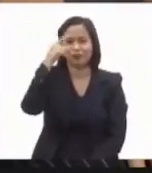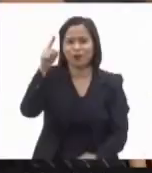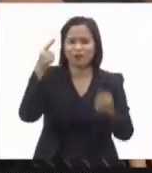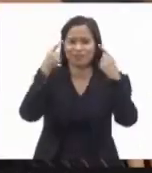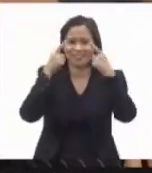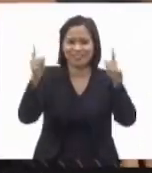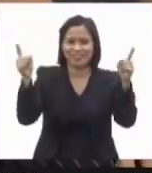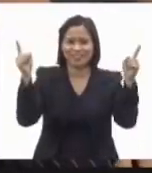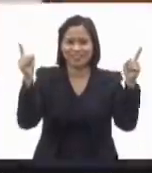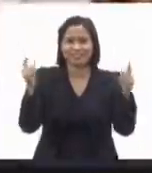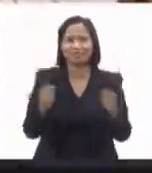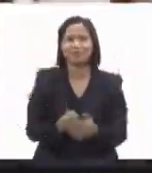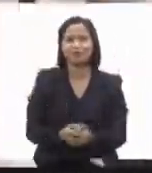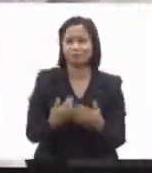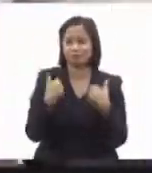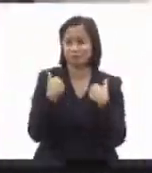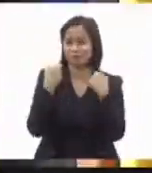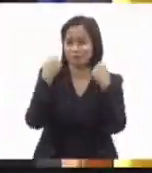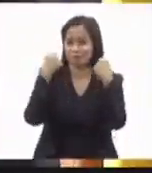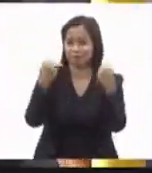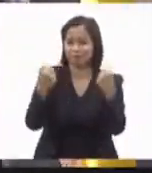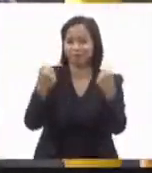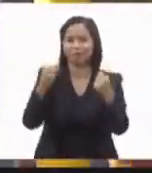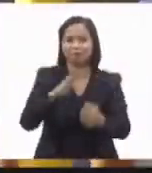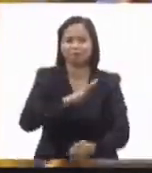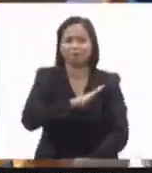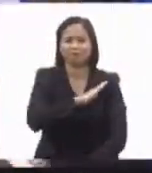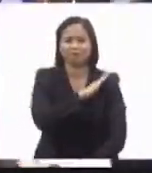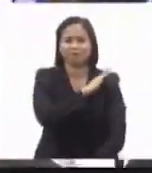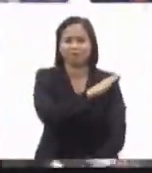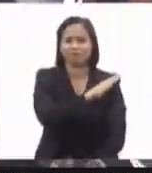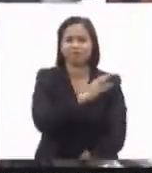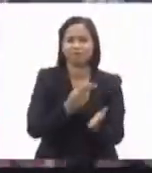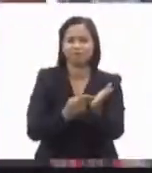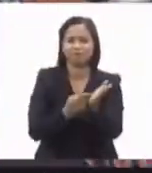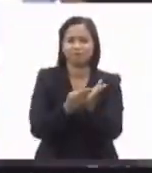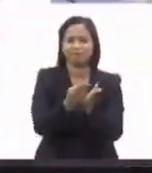sa Mata ng Agila. Matatag, matapang, matapat.